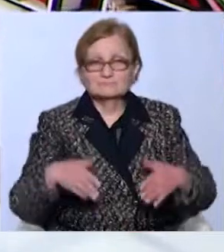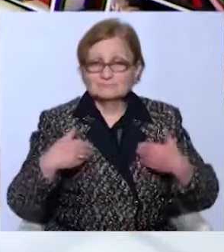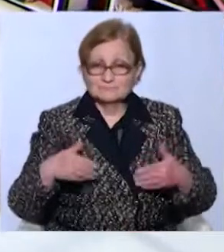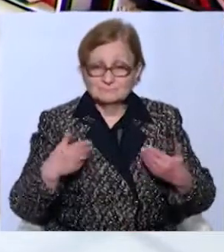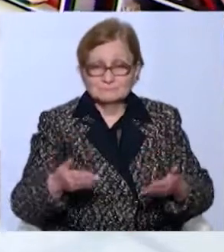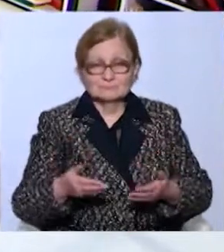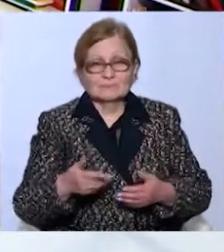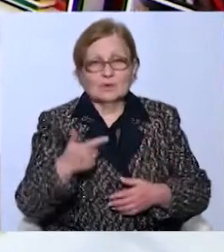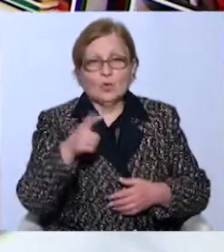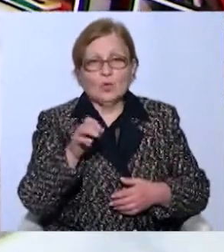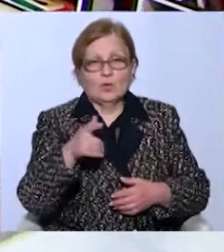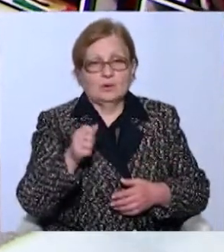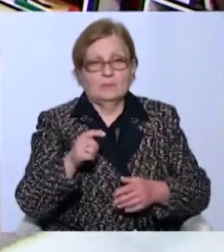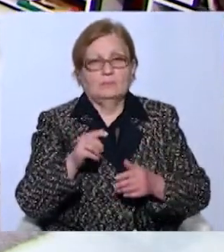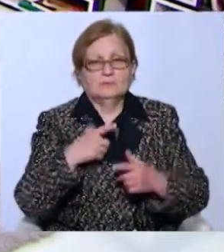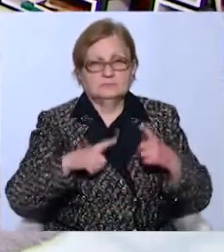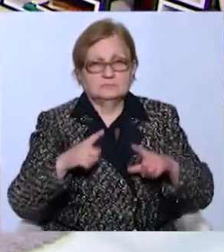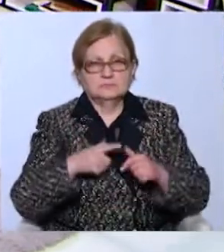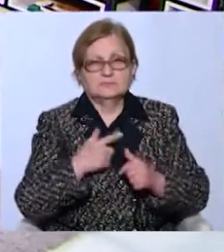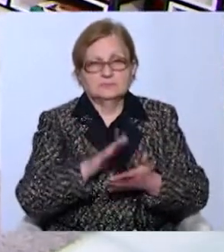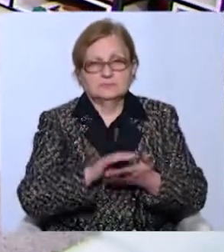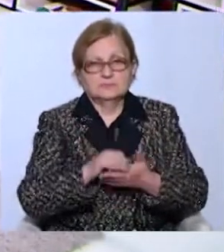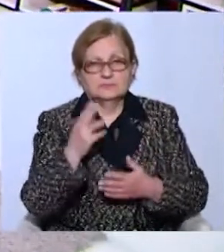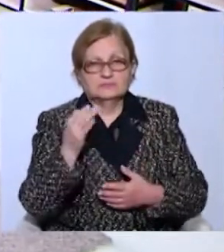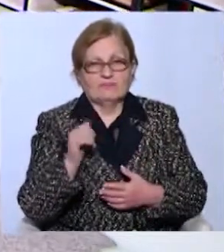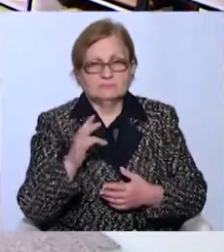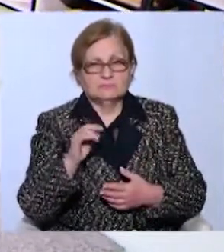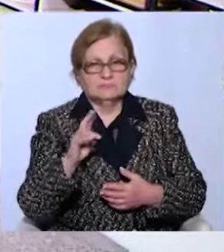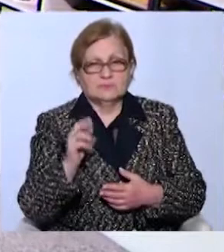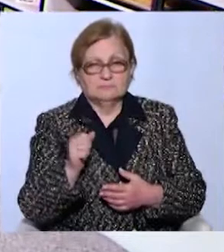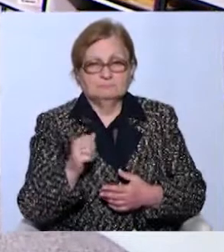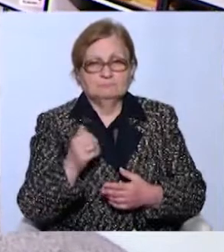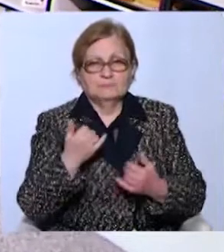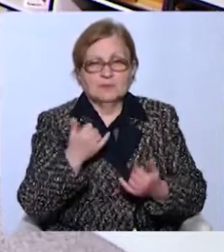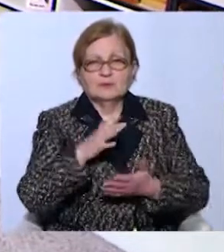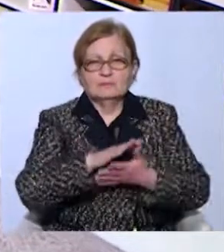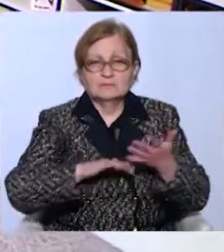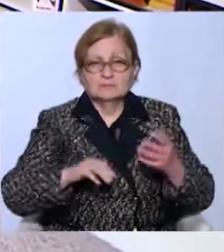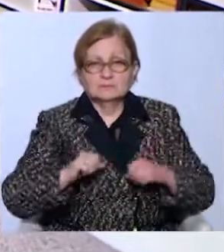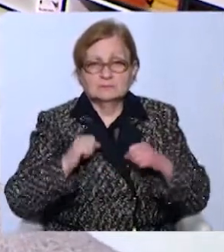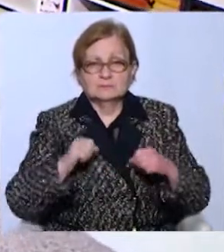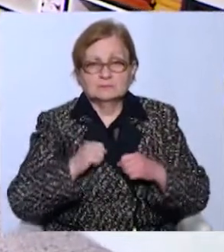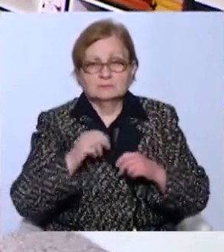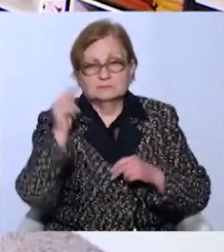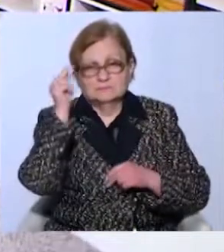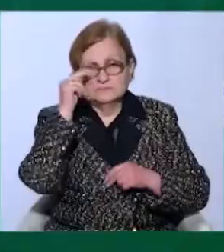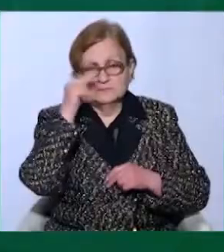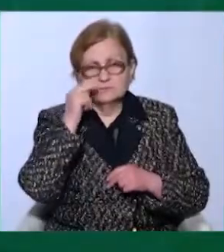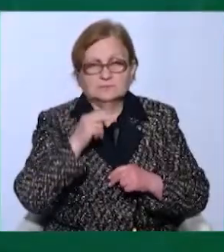Gürcüstan mebat. Goga masale beli gibi çantik amasi. Vakt zelipt. Bu şovbas, mesela dinleyobas, katsapvas, cila